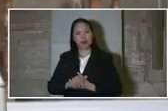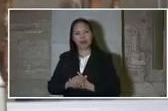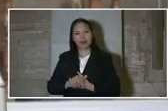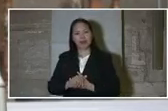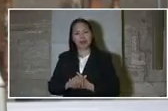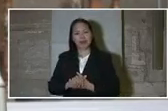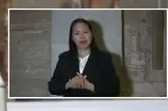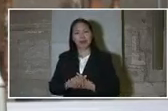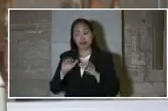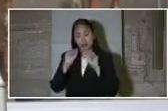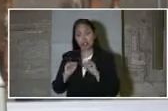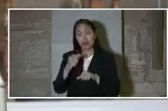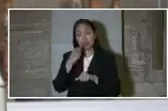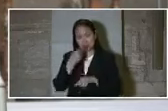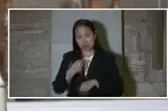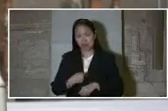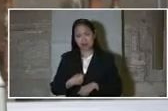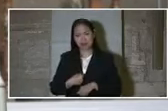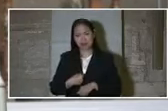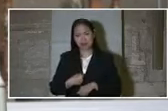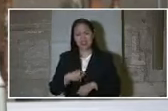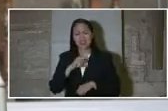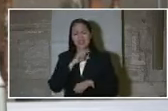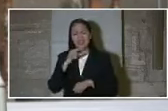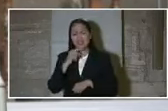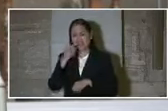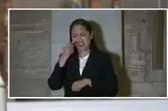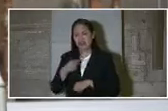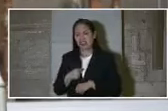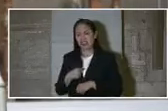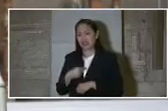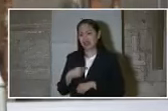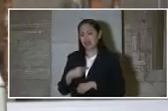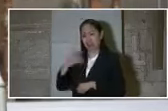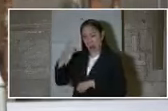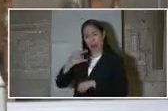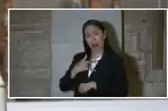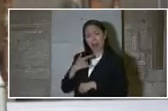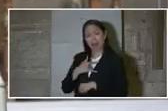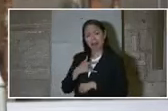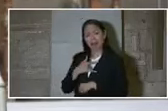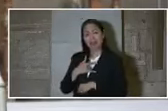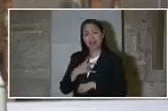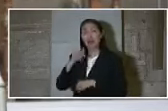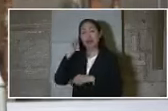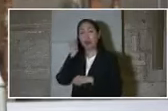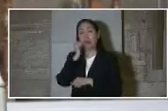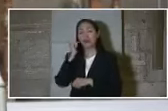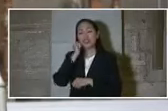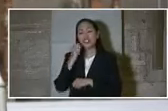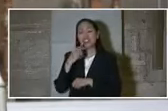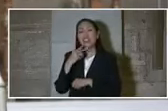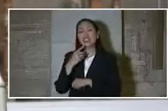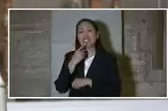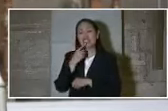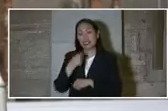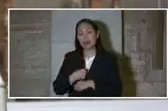Pwede nyo bang sabihin sa akin na, eh Father, sabi ko niya, mahal niya ako, no? Sabi po niya palagi sa akin, I love